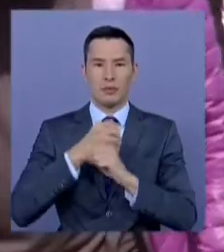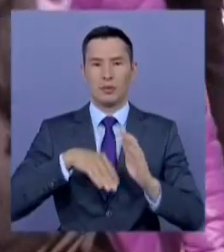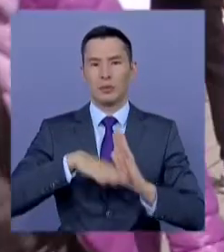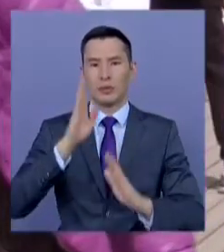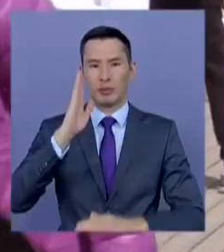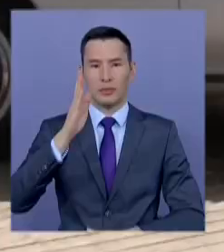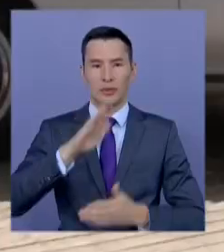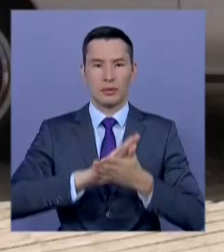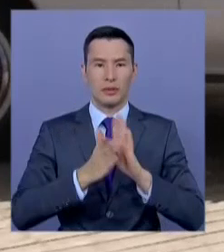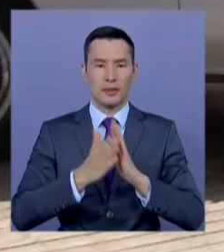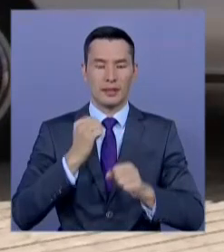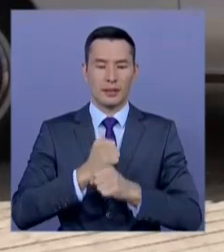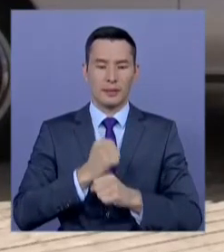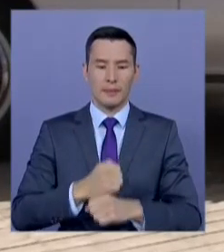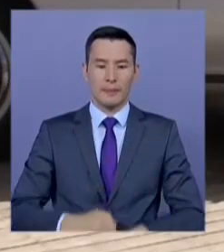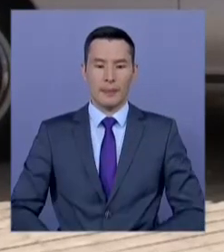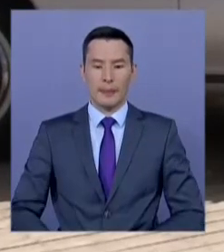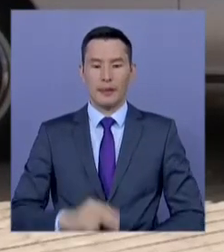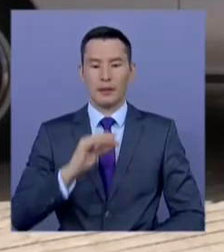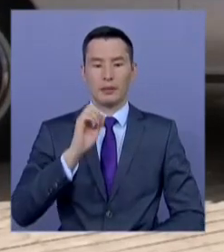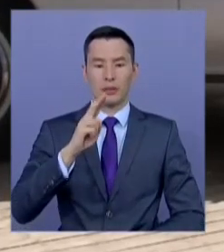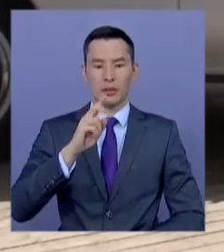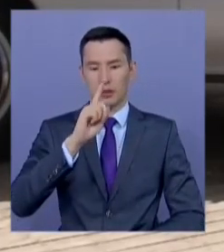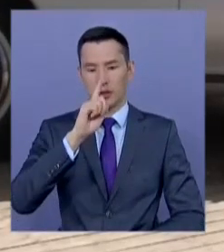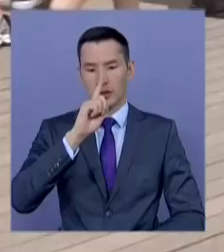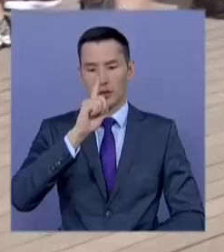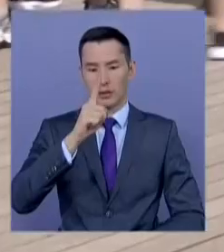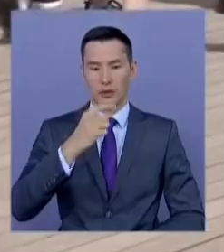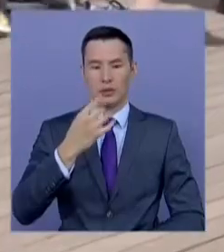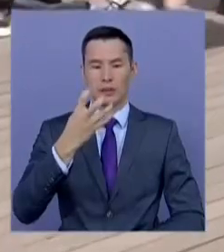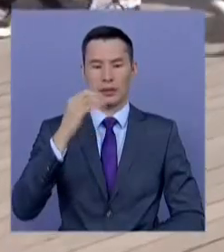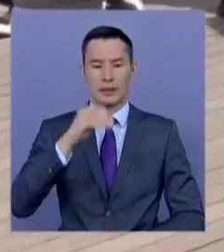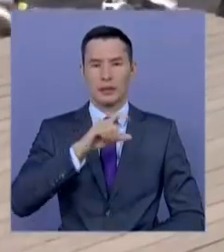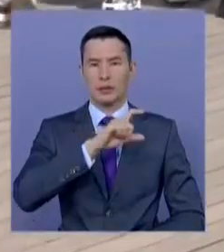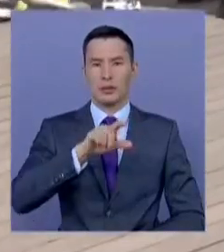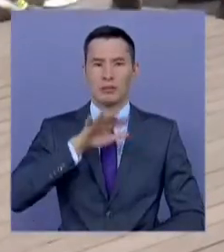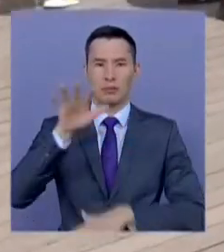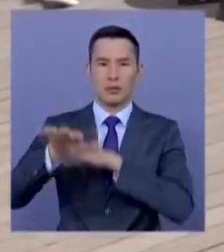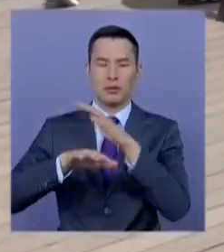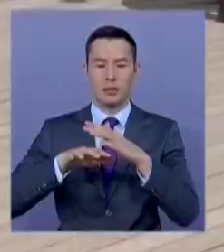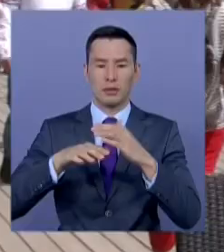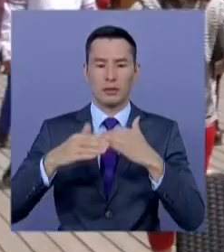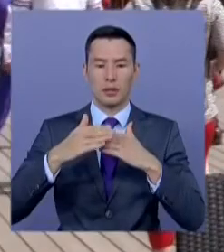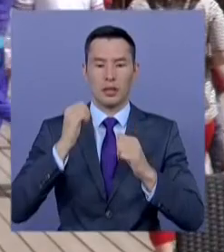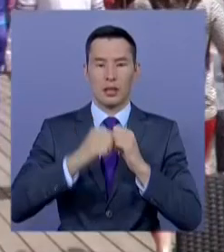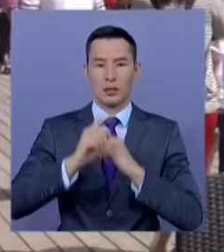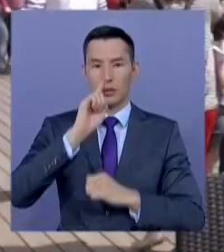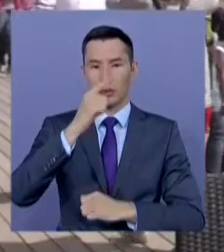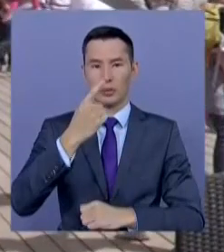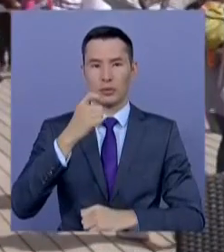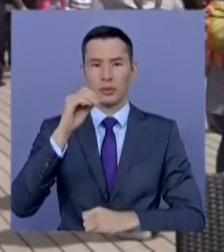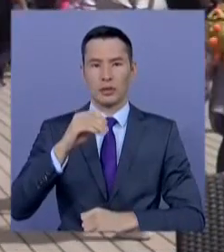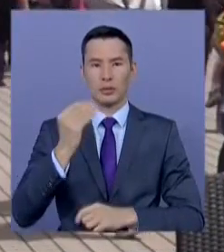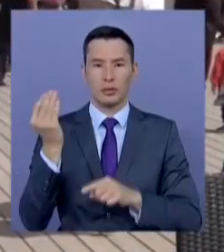бар. Шымбұлақ жыл сайын 400 мыңнан аса адамды қабылдайды. Жыл сайын орта есеппен 100 мың адамға көбейіп келеді. Іле-Ала тау